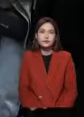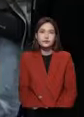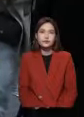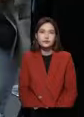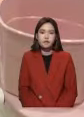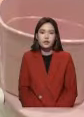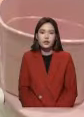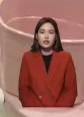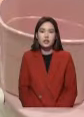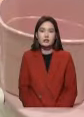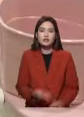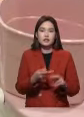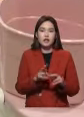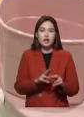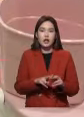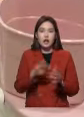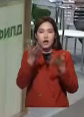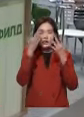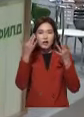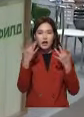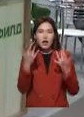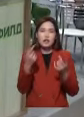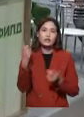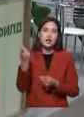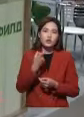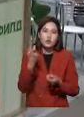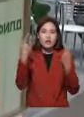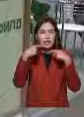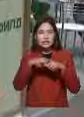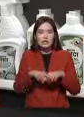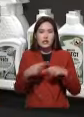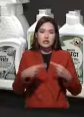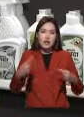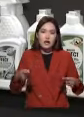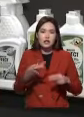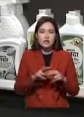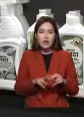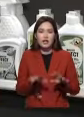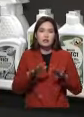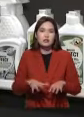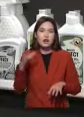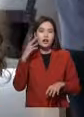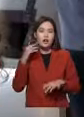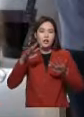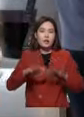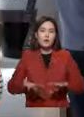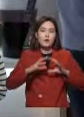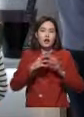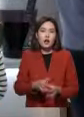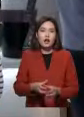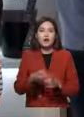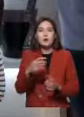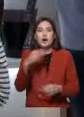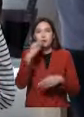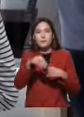Жоғары сапалы ыдыстар, косметика, тұрмыстық техника, бақша және саяжай тауарлары. Алматы тұрғындары мен қонақтары бүгін халықаралық азық-түлік емес